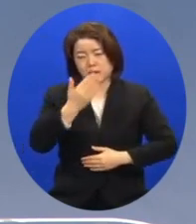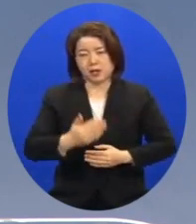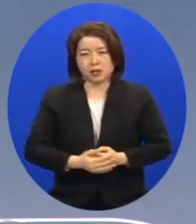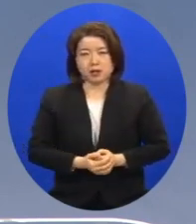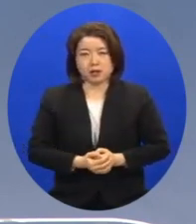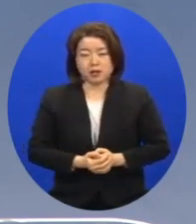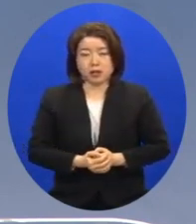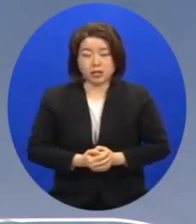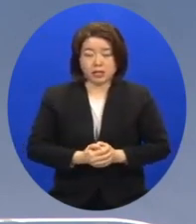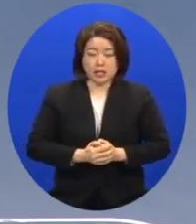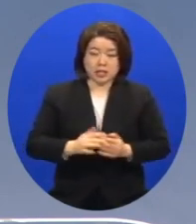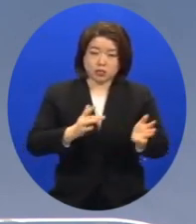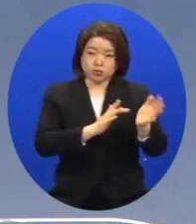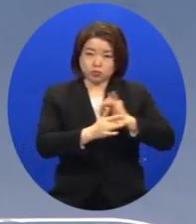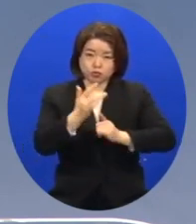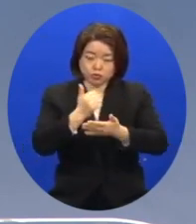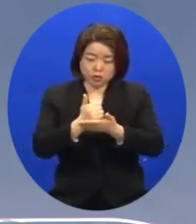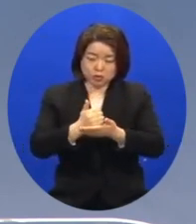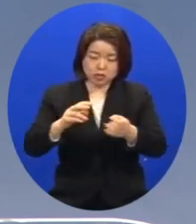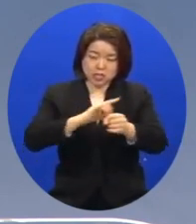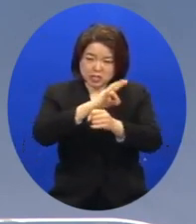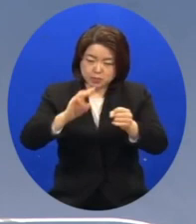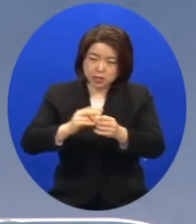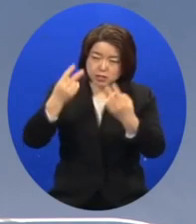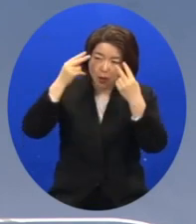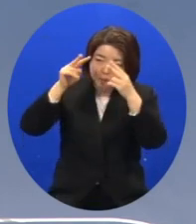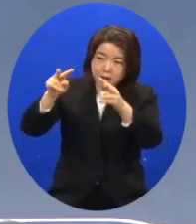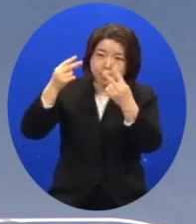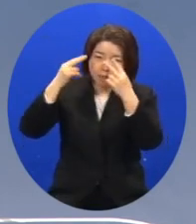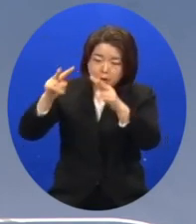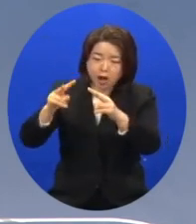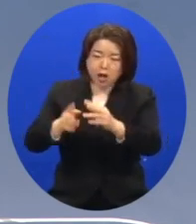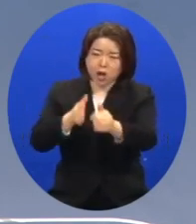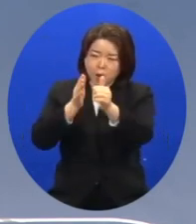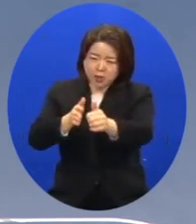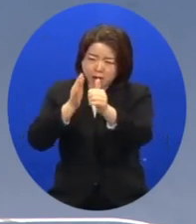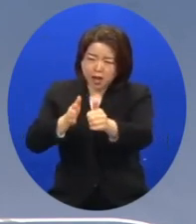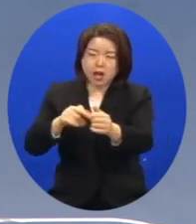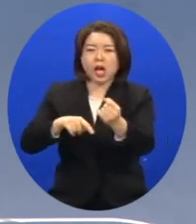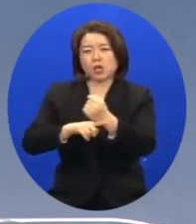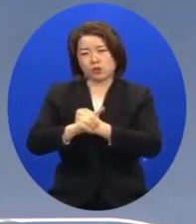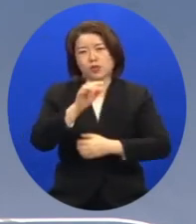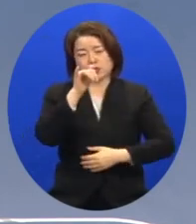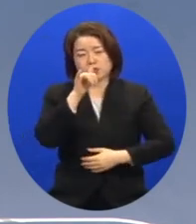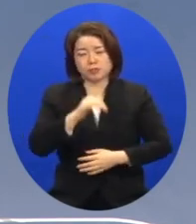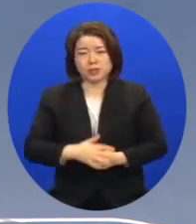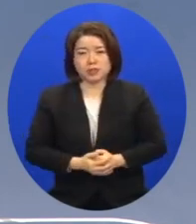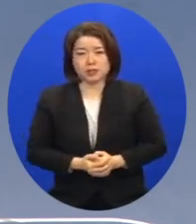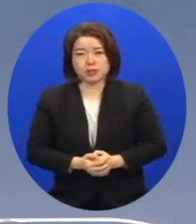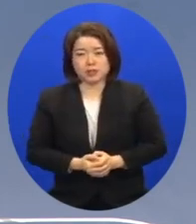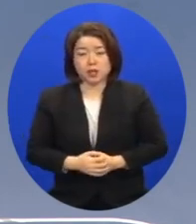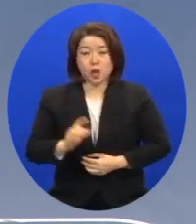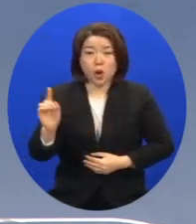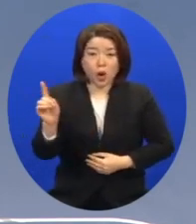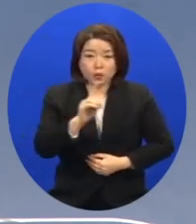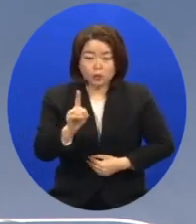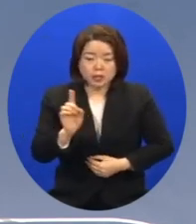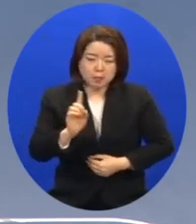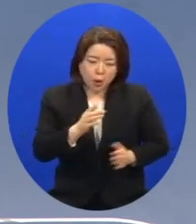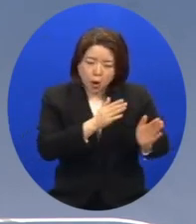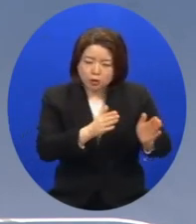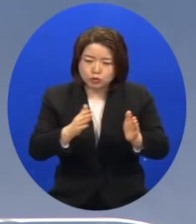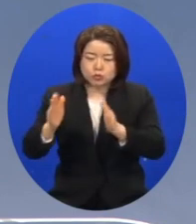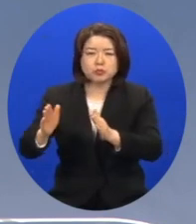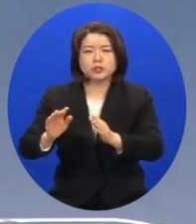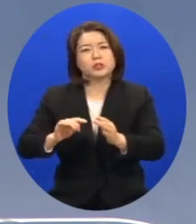24시간 주님을 바라보라 그렇게 고난은 이유가 거기에 있어요 도대체 뭘 준비하지 않은